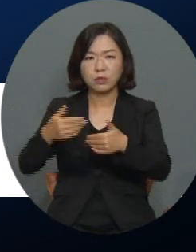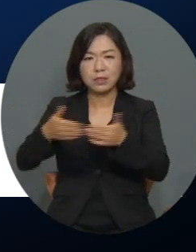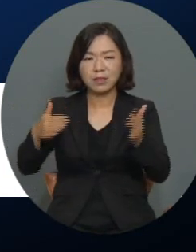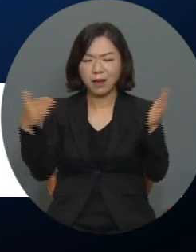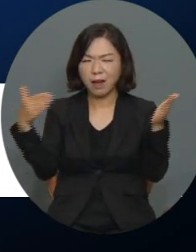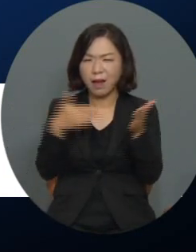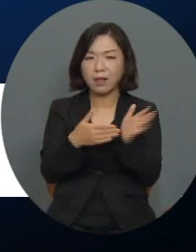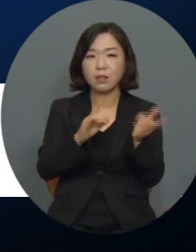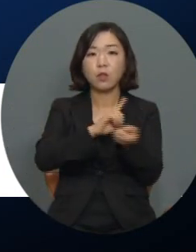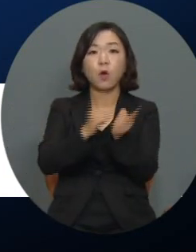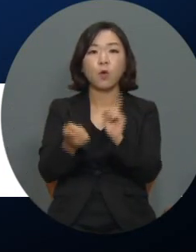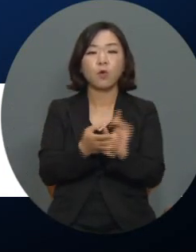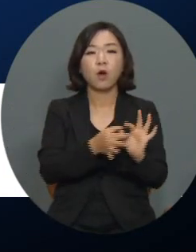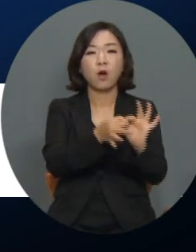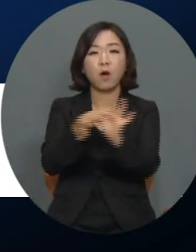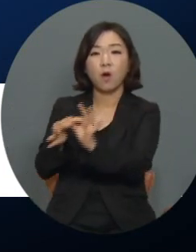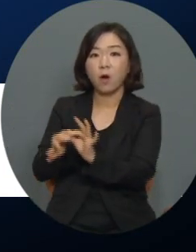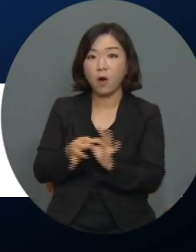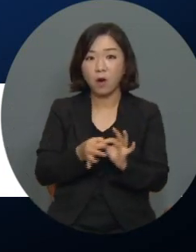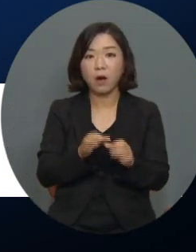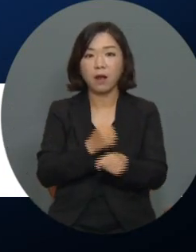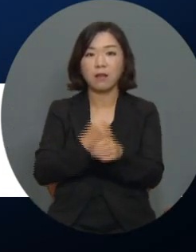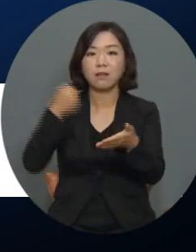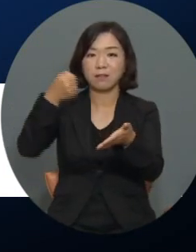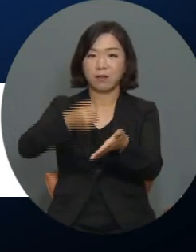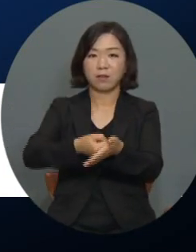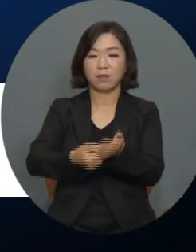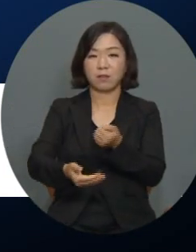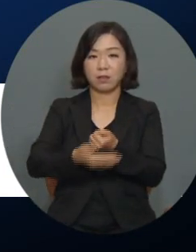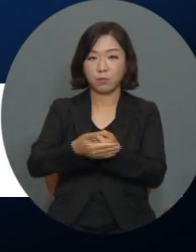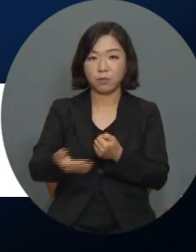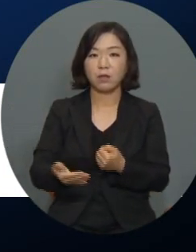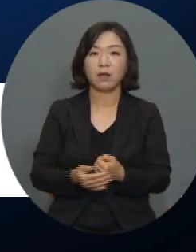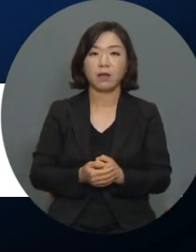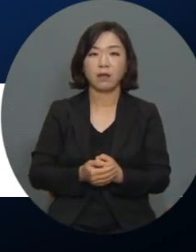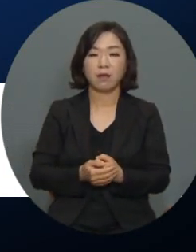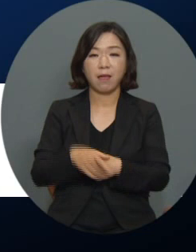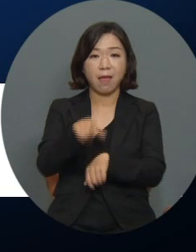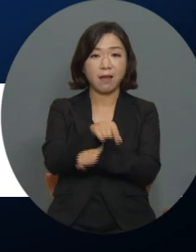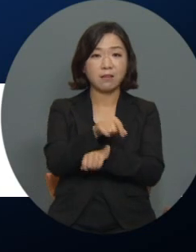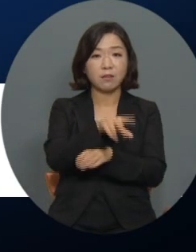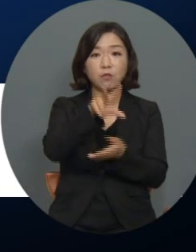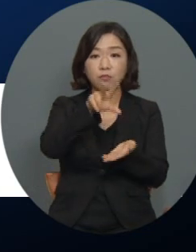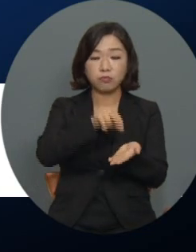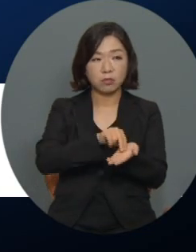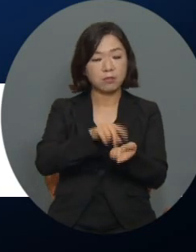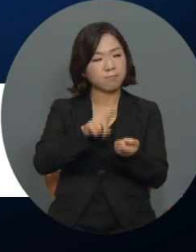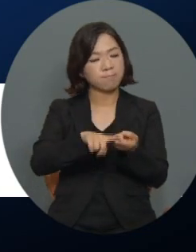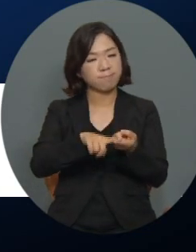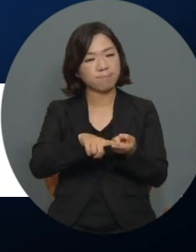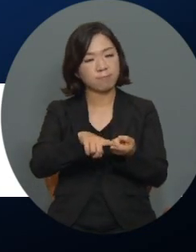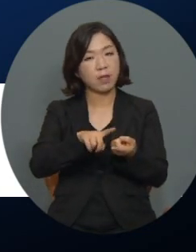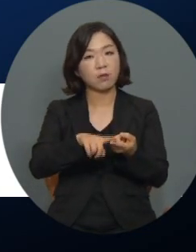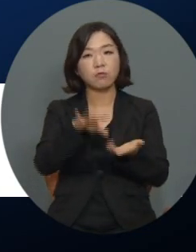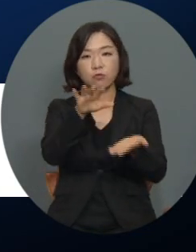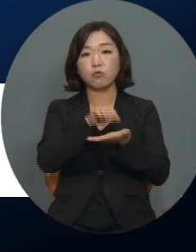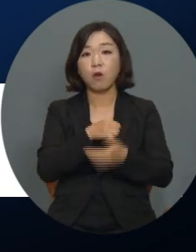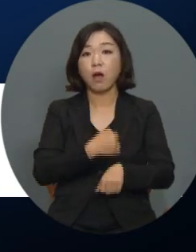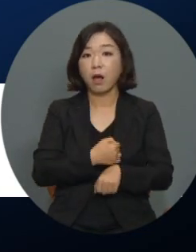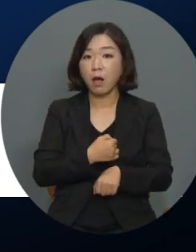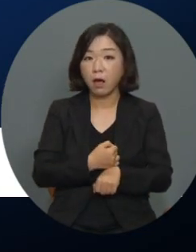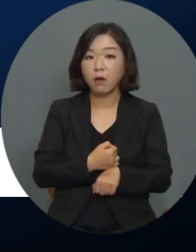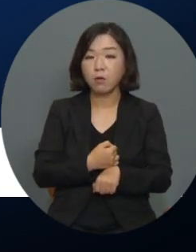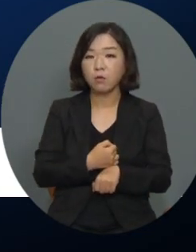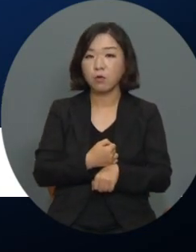서로 와 연구원들 쓴 결정한 선임 행정 책인 문제로 써 저희들은 뜻과도 들은